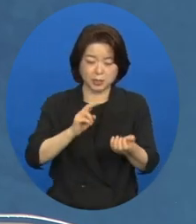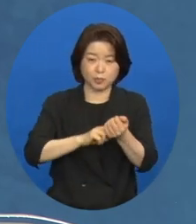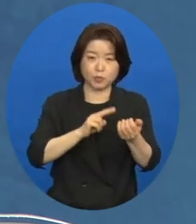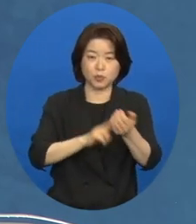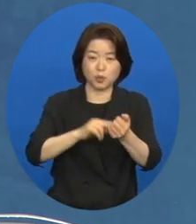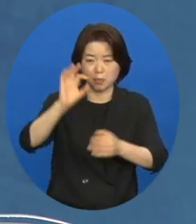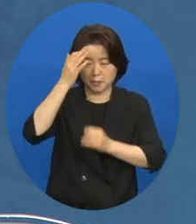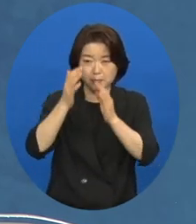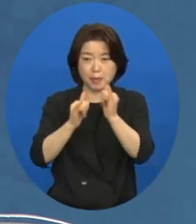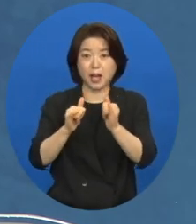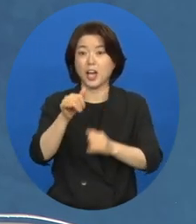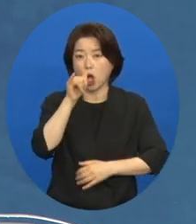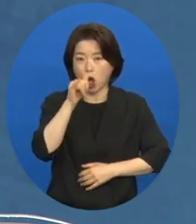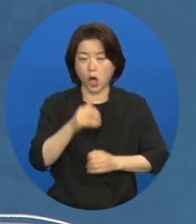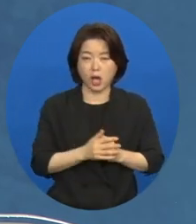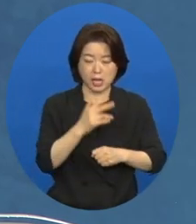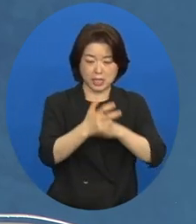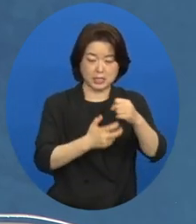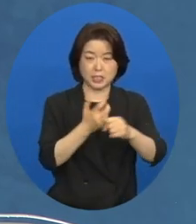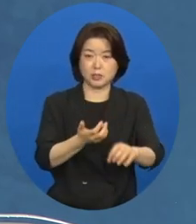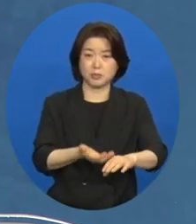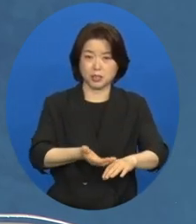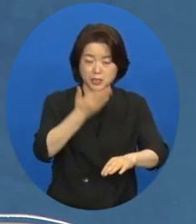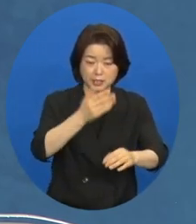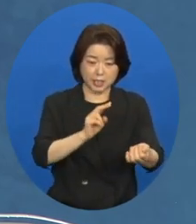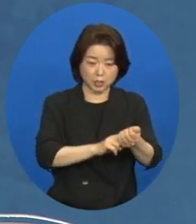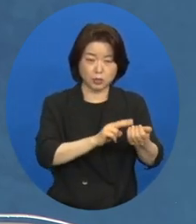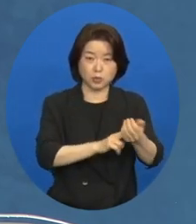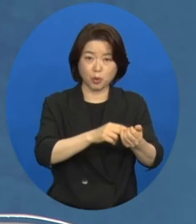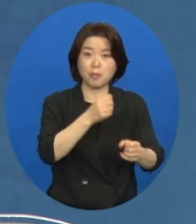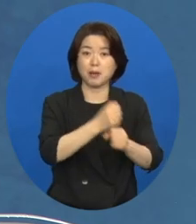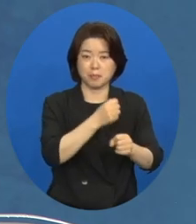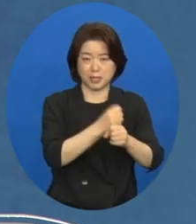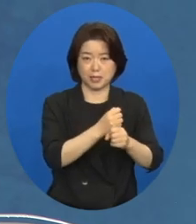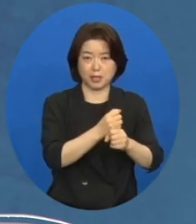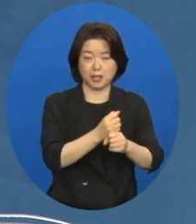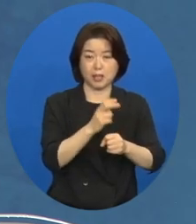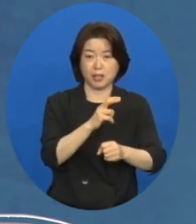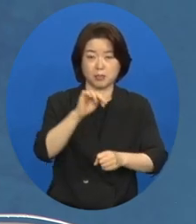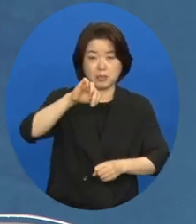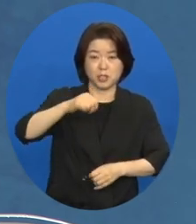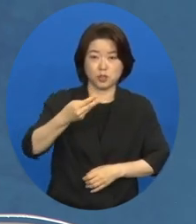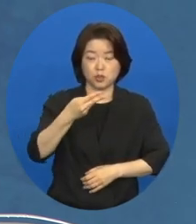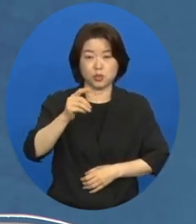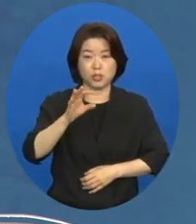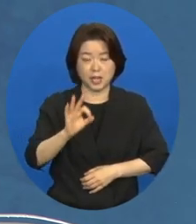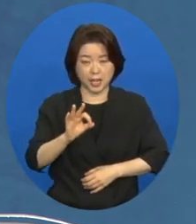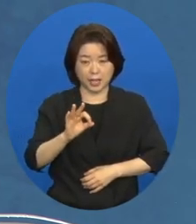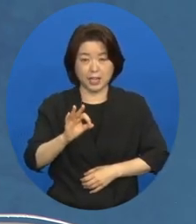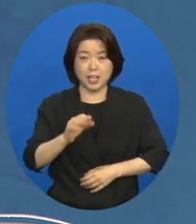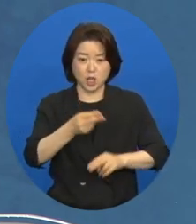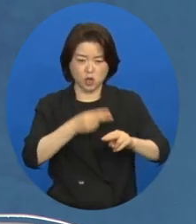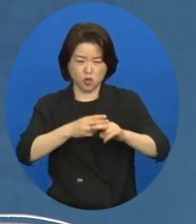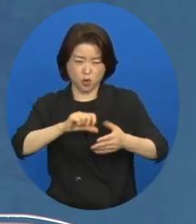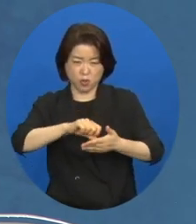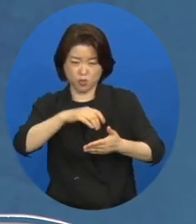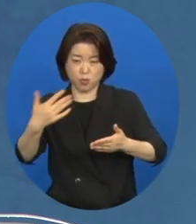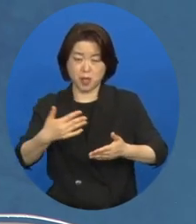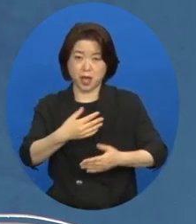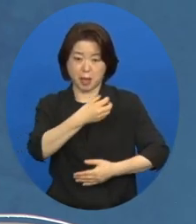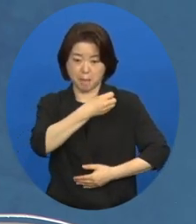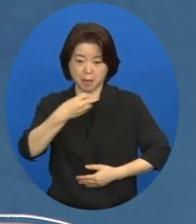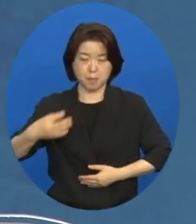무려 70년 넘게 초밥을 만드셨고 미슐랭 가이드 3스타 별 3개를